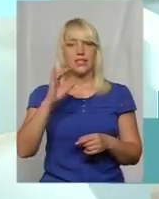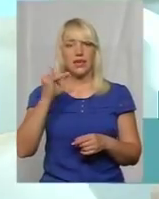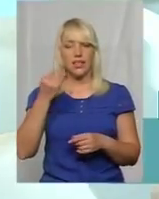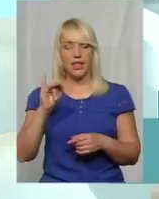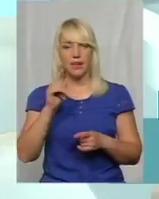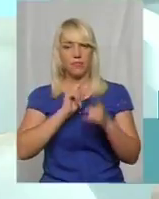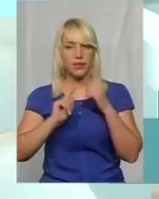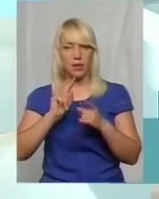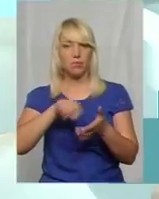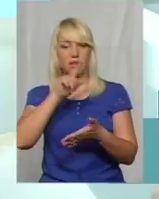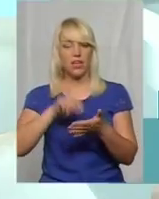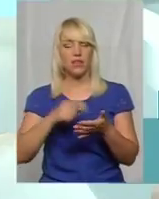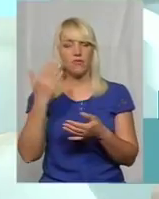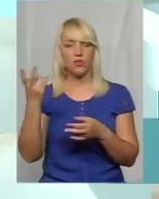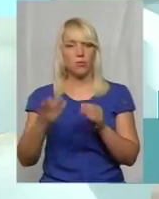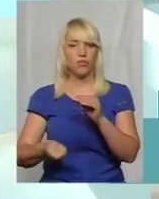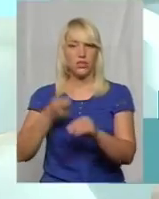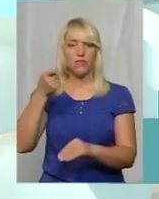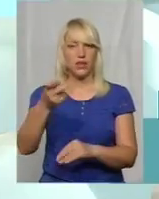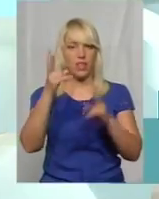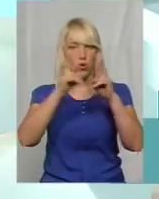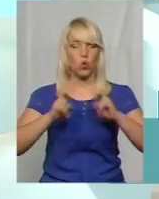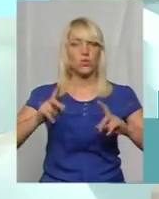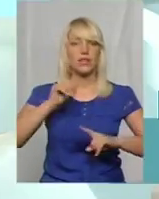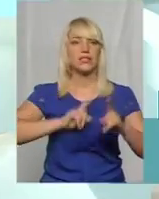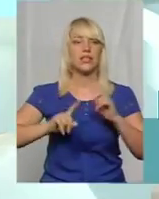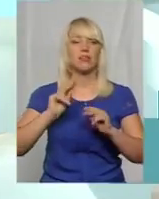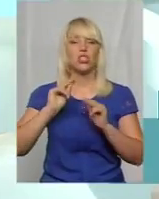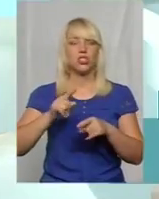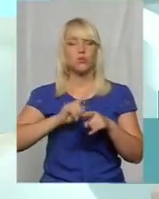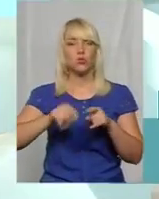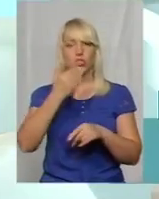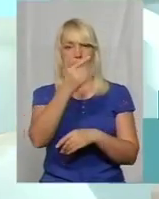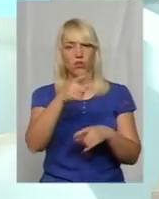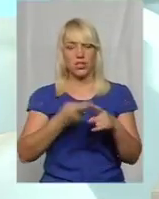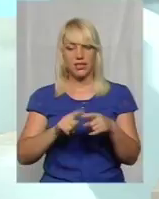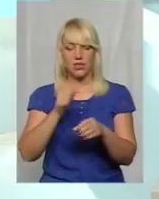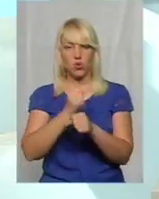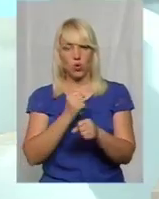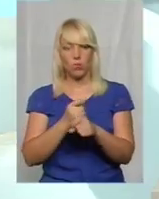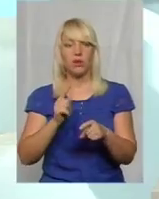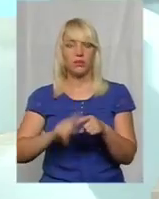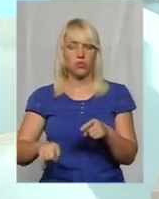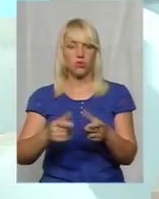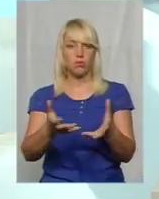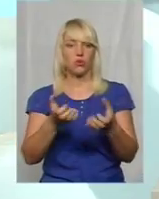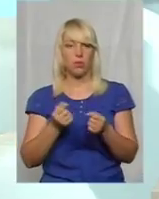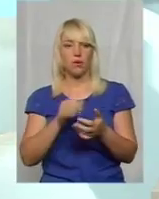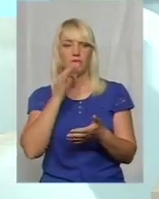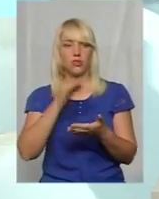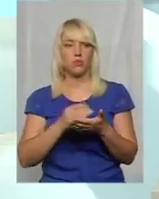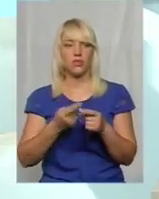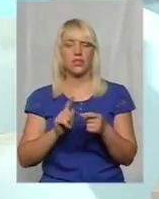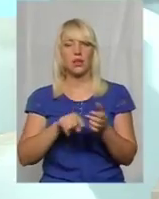винести по графіку на розгляд сесії. Чим скоріше вони це зроблять, тим зрозуміло, ми отримаємо скоріше відповідь на це